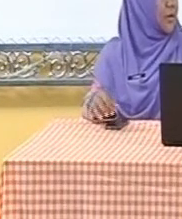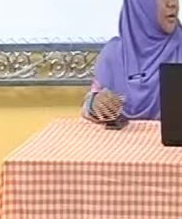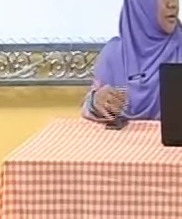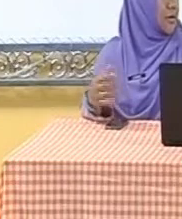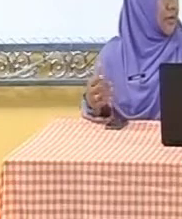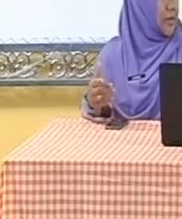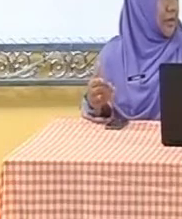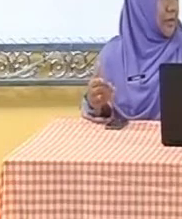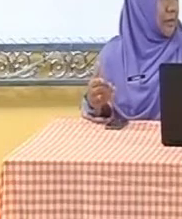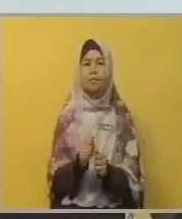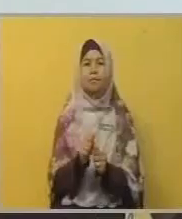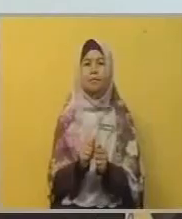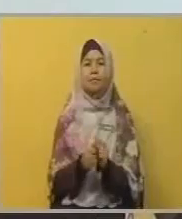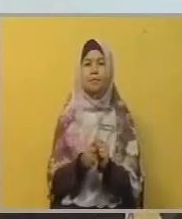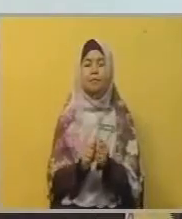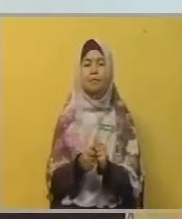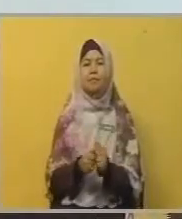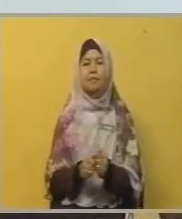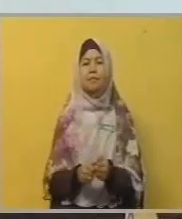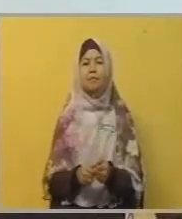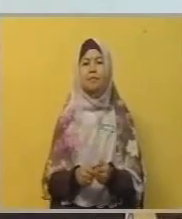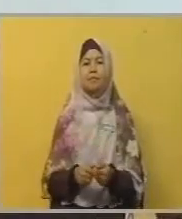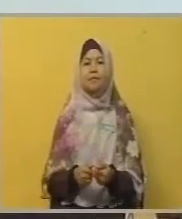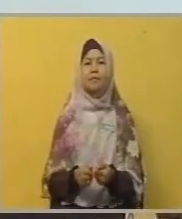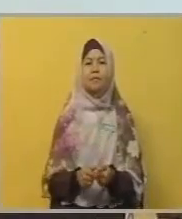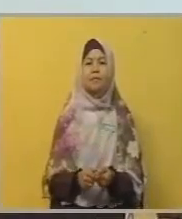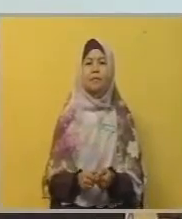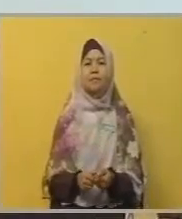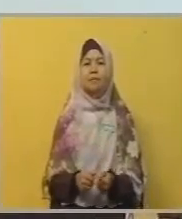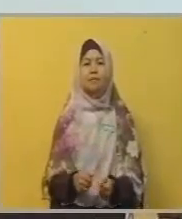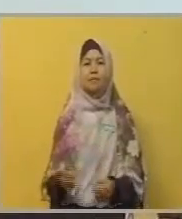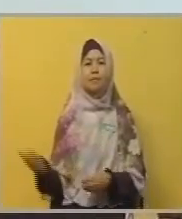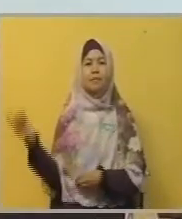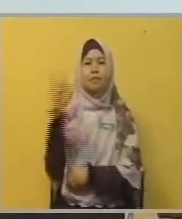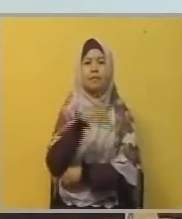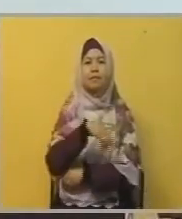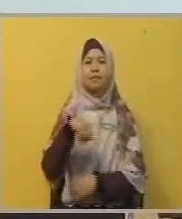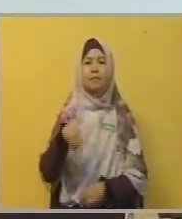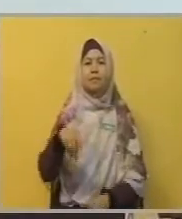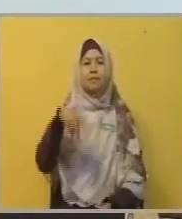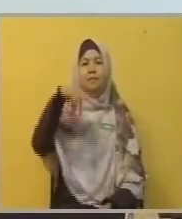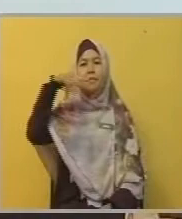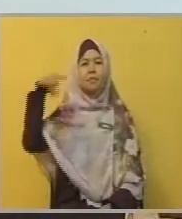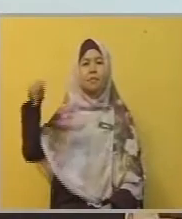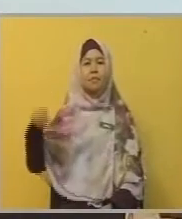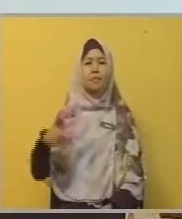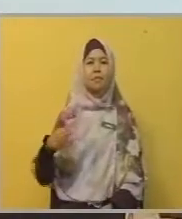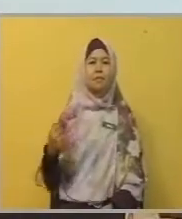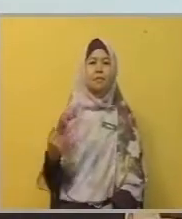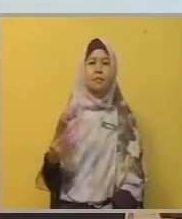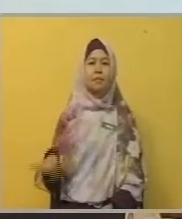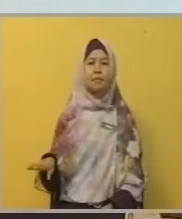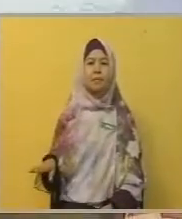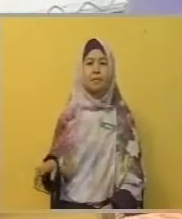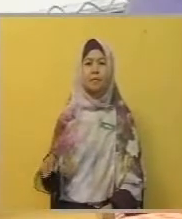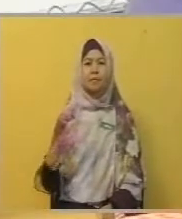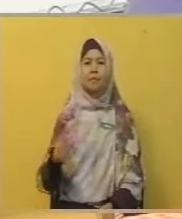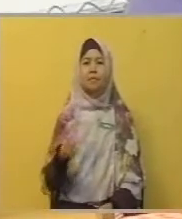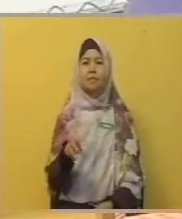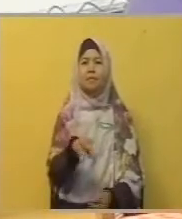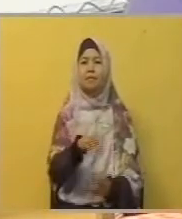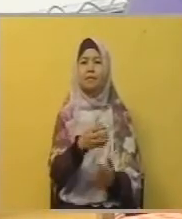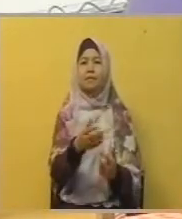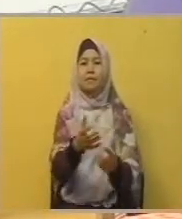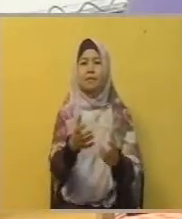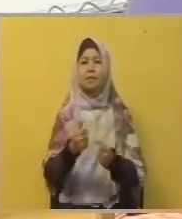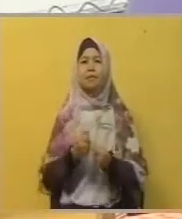pada kali ini ya. Ya, maklum untuk hari ini saja, maksudnya negeri Perak telah mengutip 3 emas, tiga emas daripada angkat